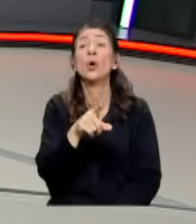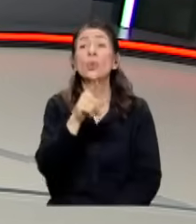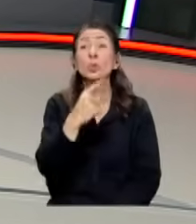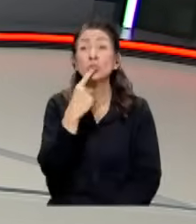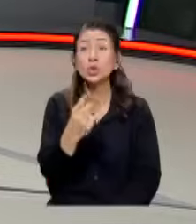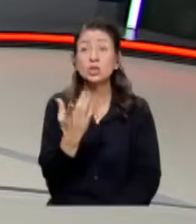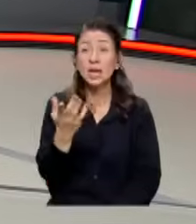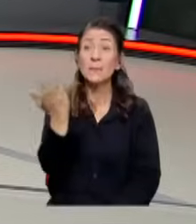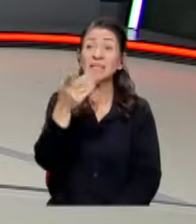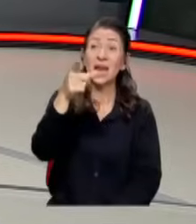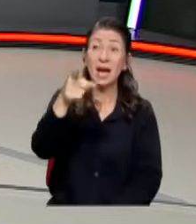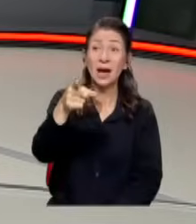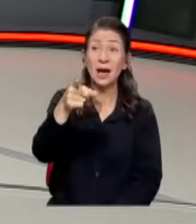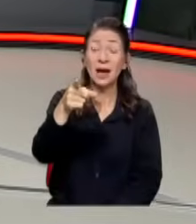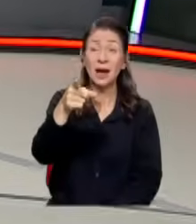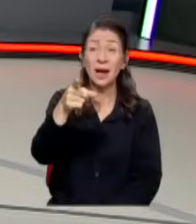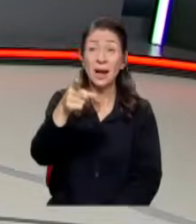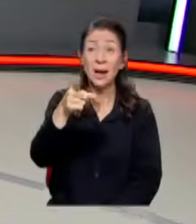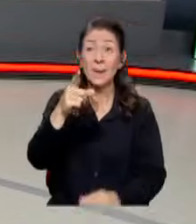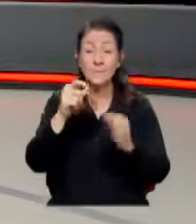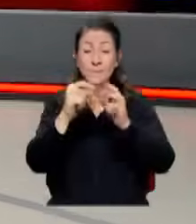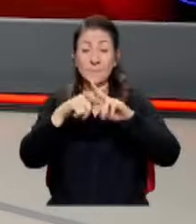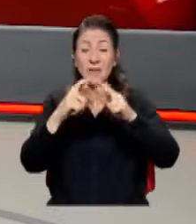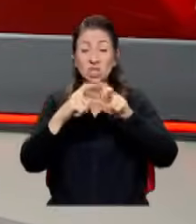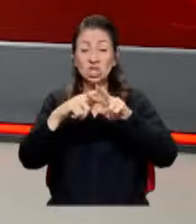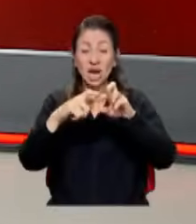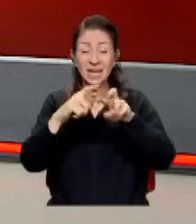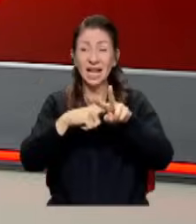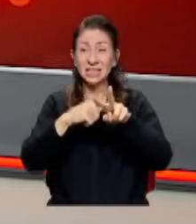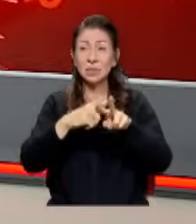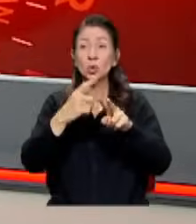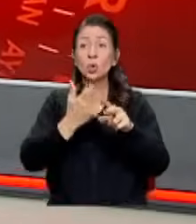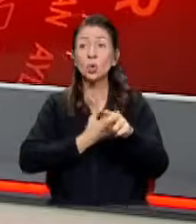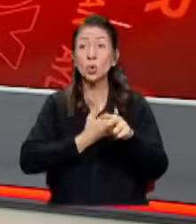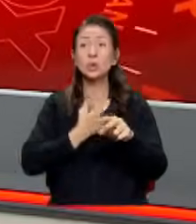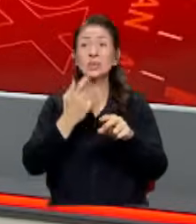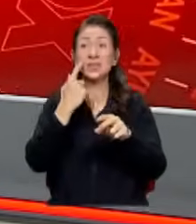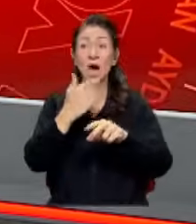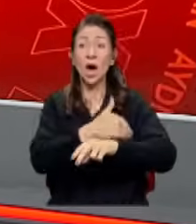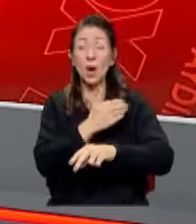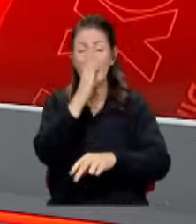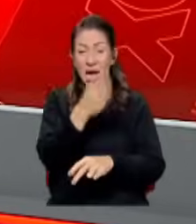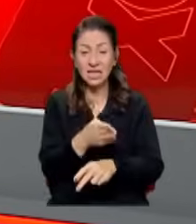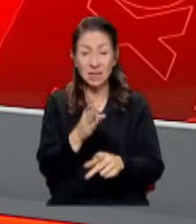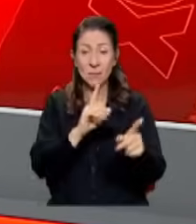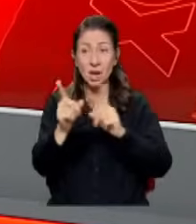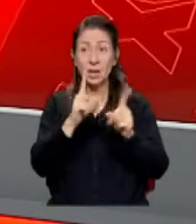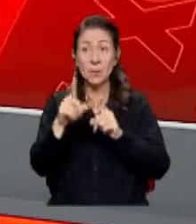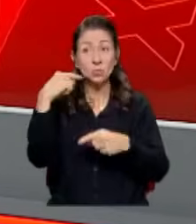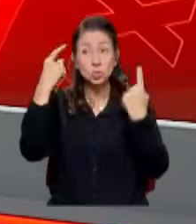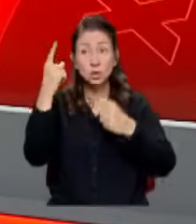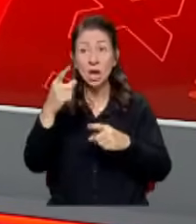Bunu söyleyeceğinize mesela Başar Yaltı'nın hukuk devleti perspektifinden avukatların adil yargılanma